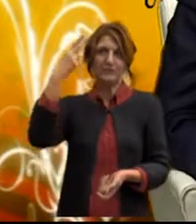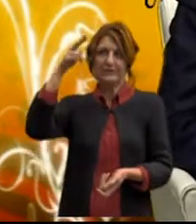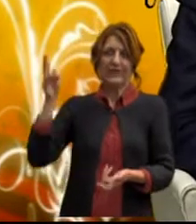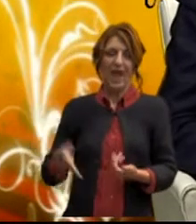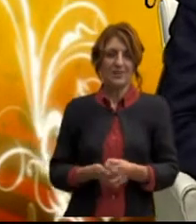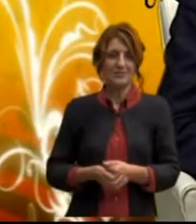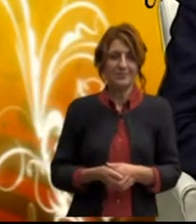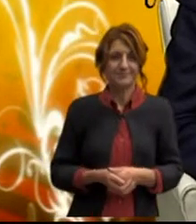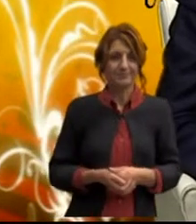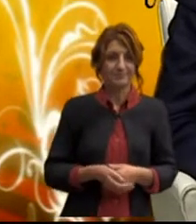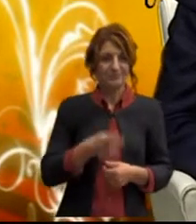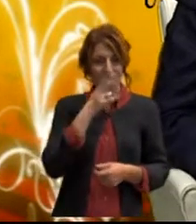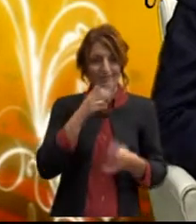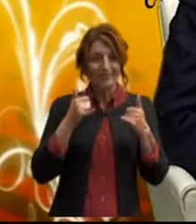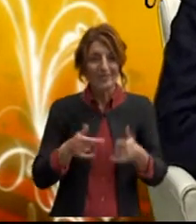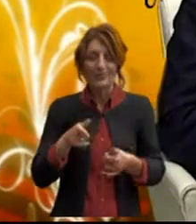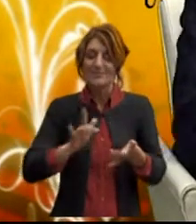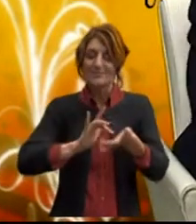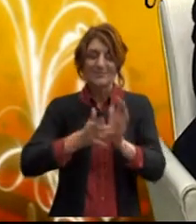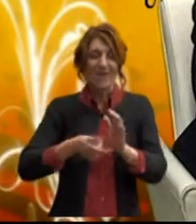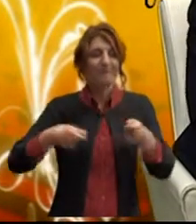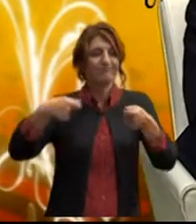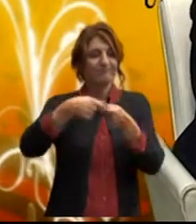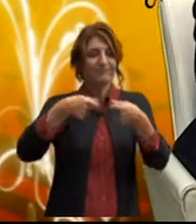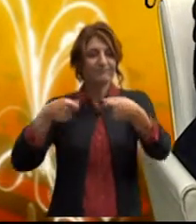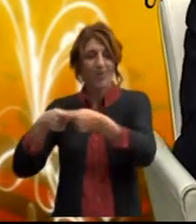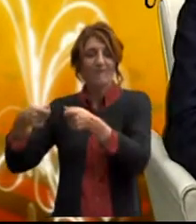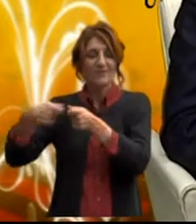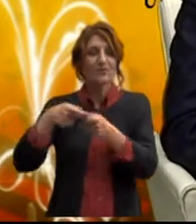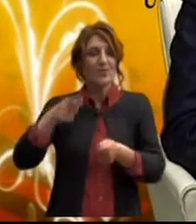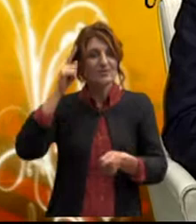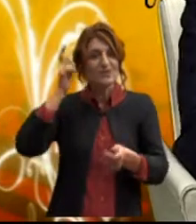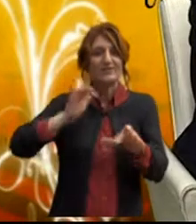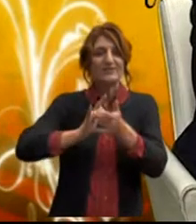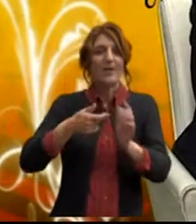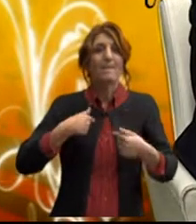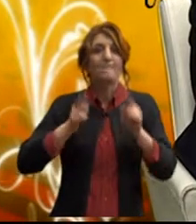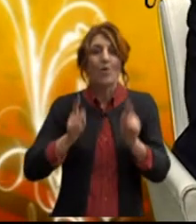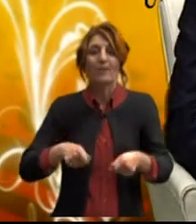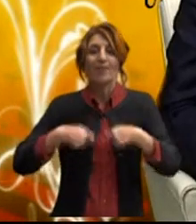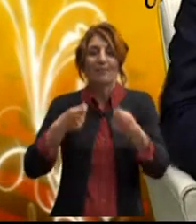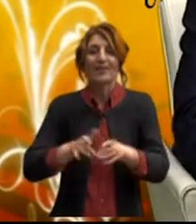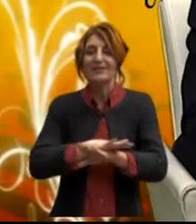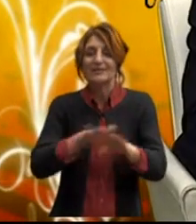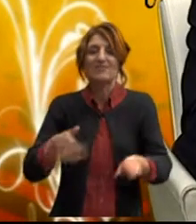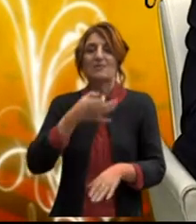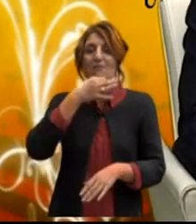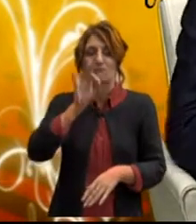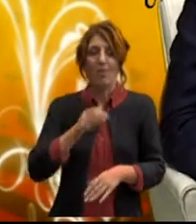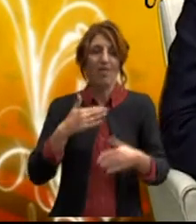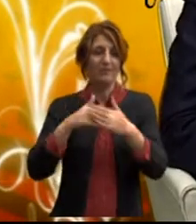ovo danas sve povezano i kako smo svi pozvani da damo svoj doprinos, dakle, izgradnji jedne bolje Hrvatske. Svi